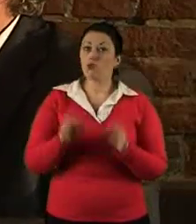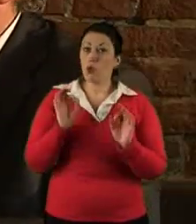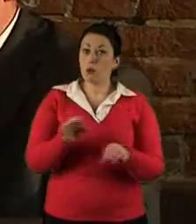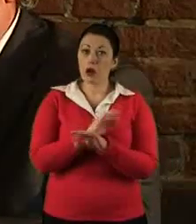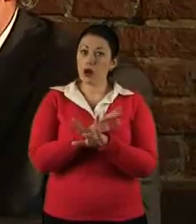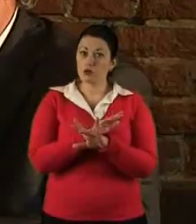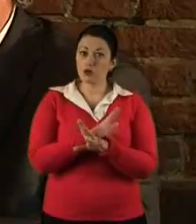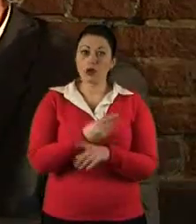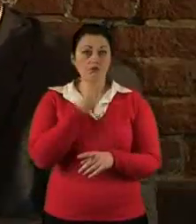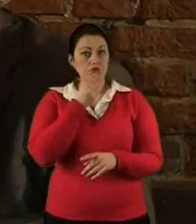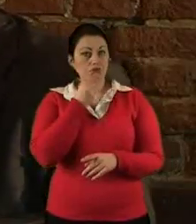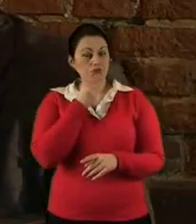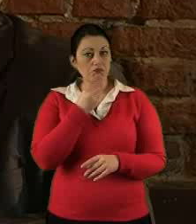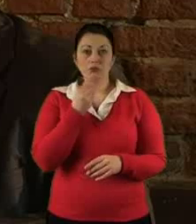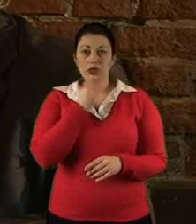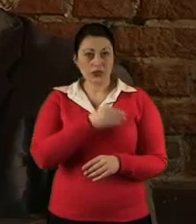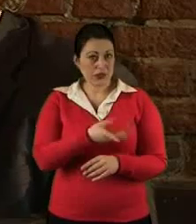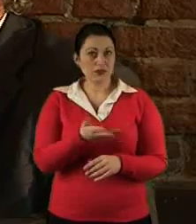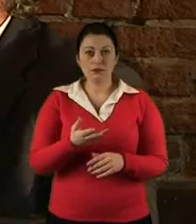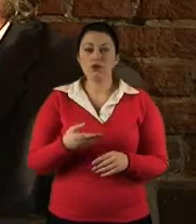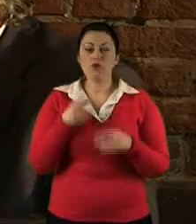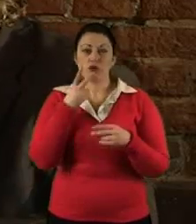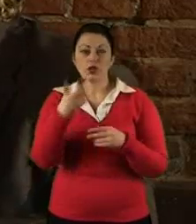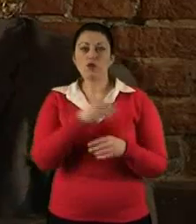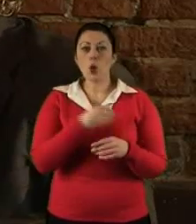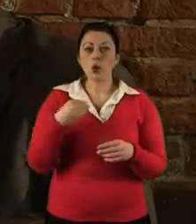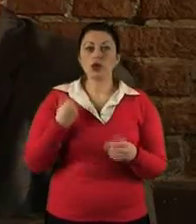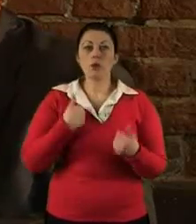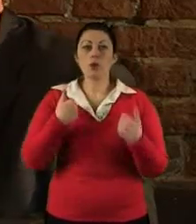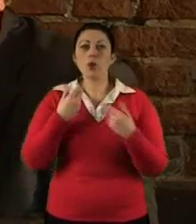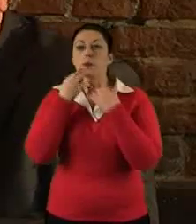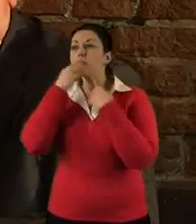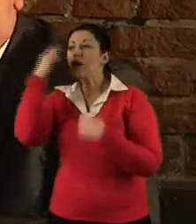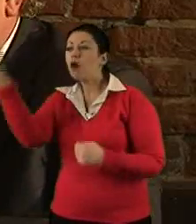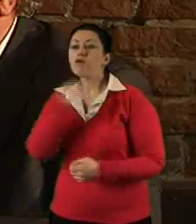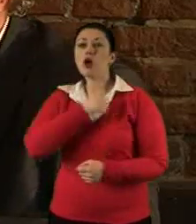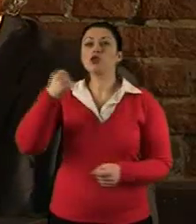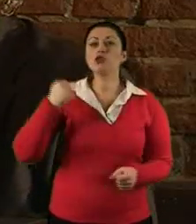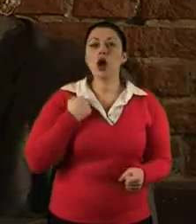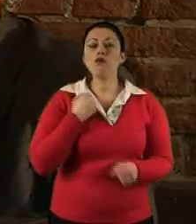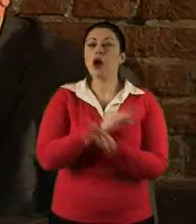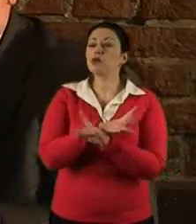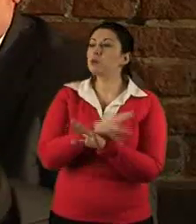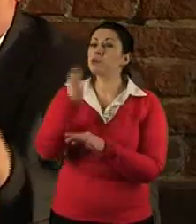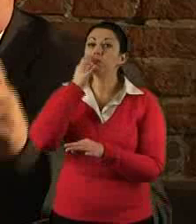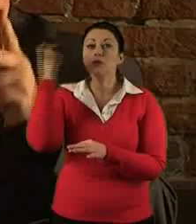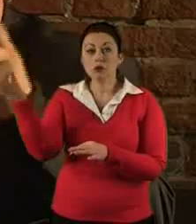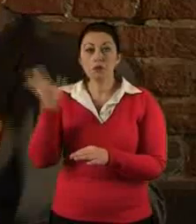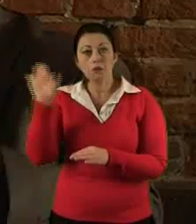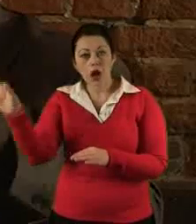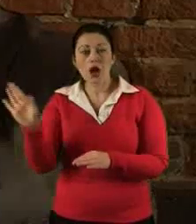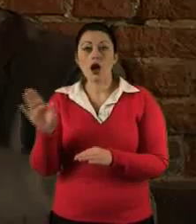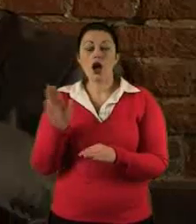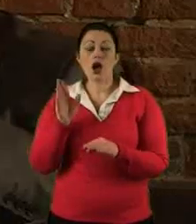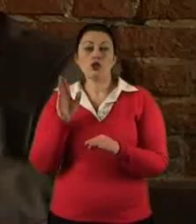w dobrych restauracjach przebijają się w Polsce. I zauważyłem, bo pytałem w jednej z restauracji warszawskich, że